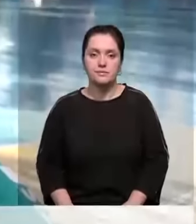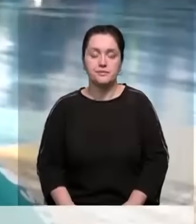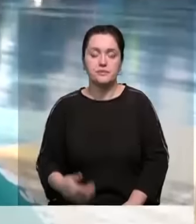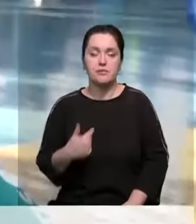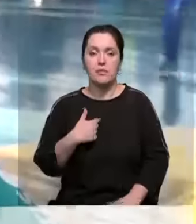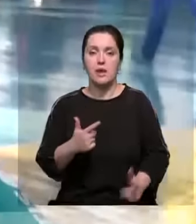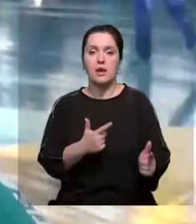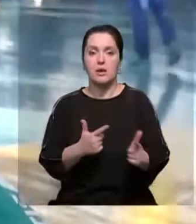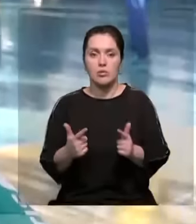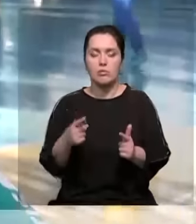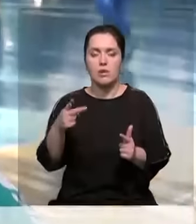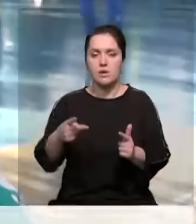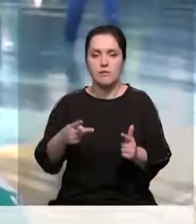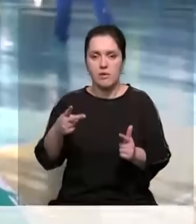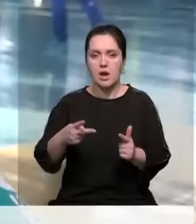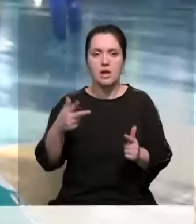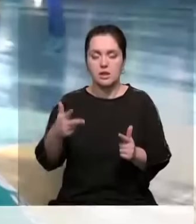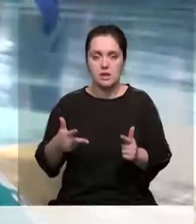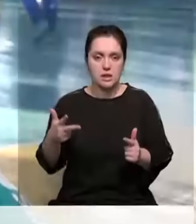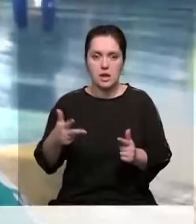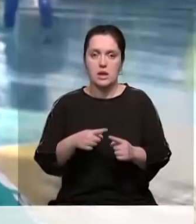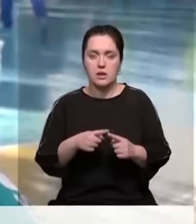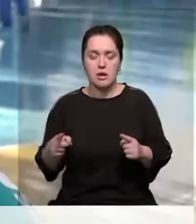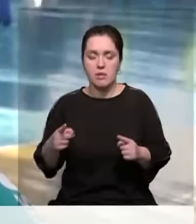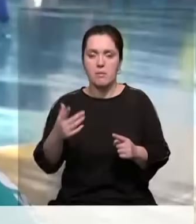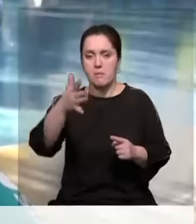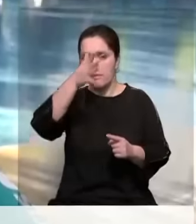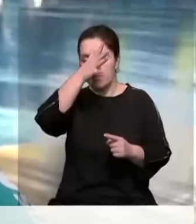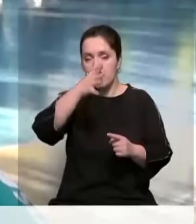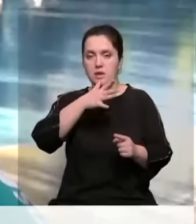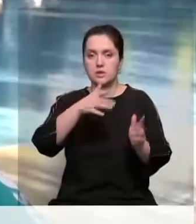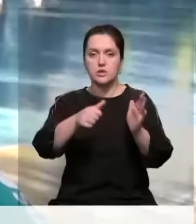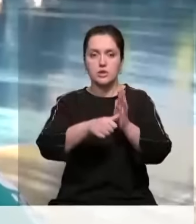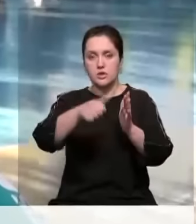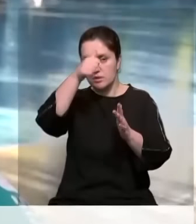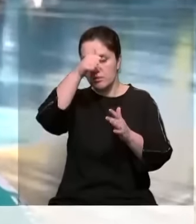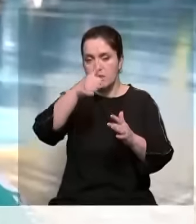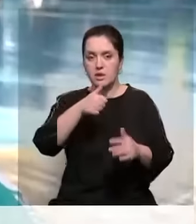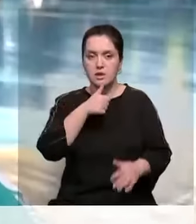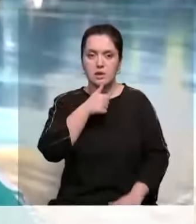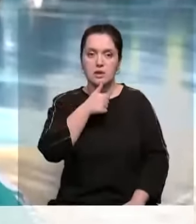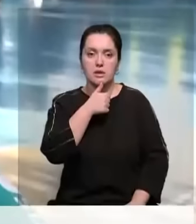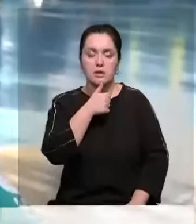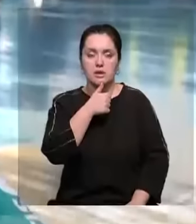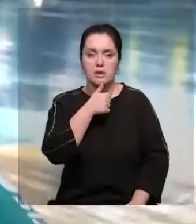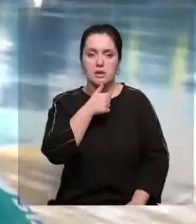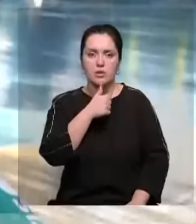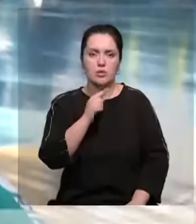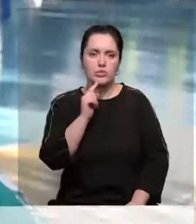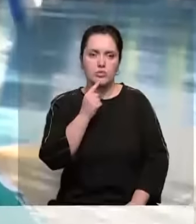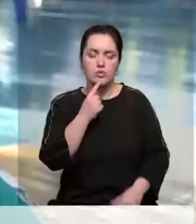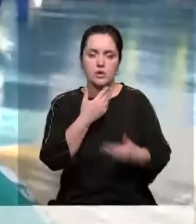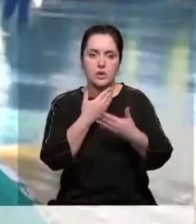готовились по 2-3 часа к этим соревнованиям на протяжении 5-6 месяцев. И особо здесь ничего сложного